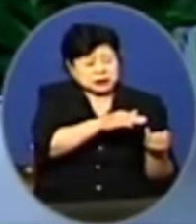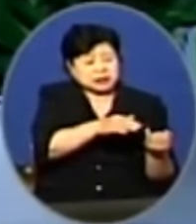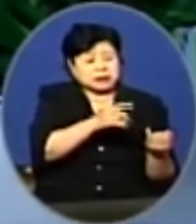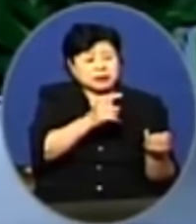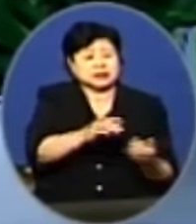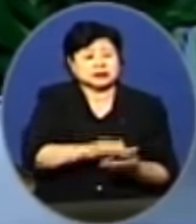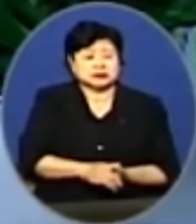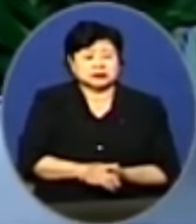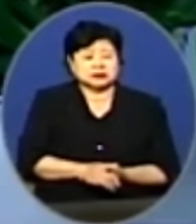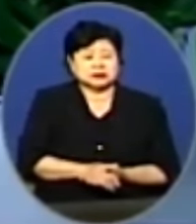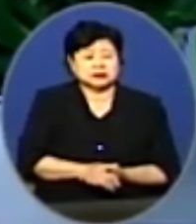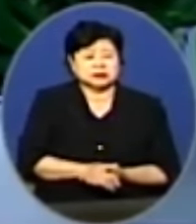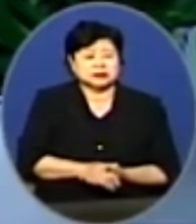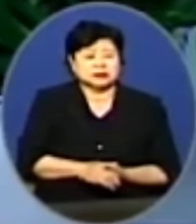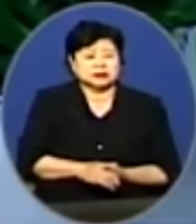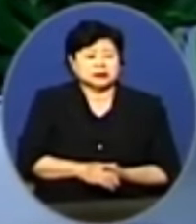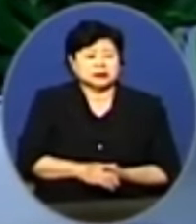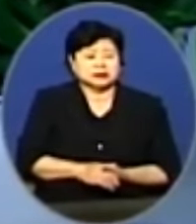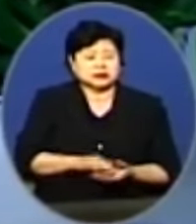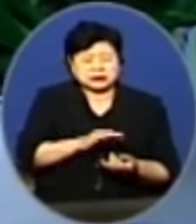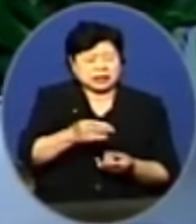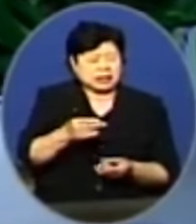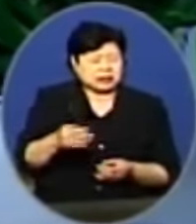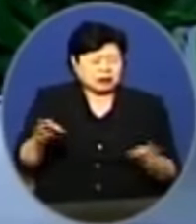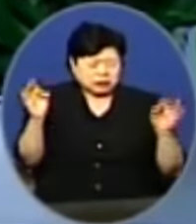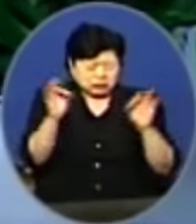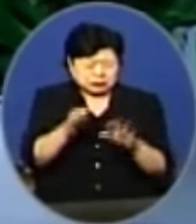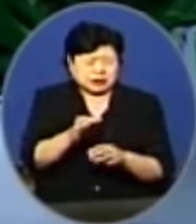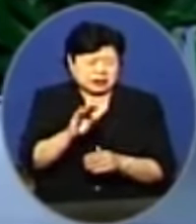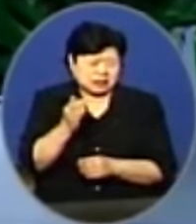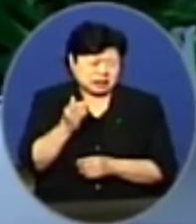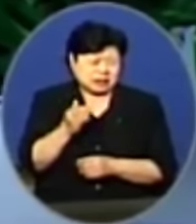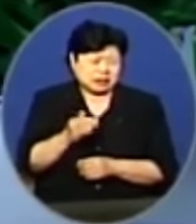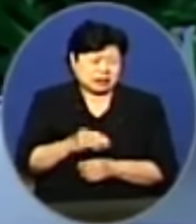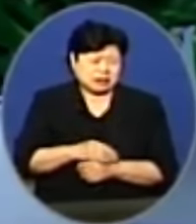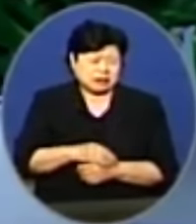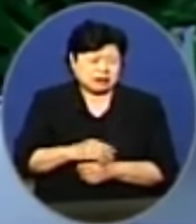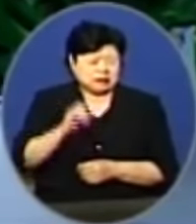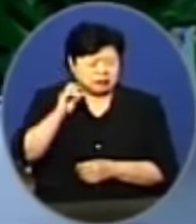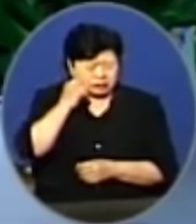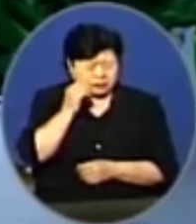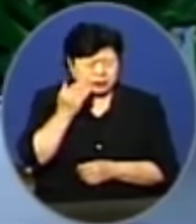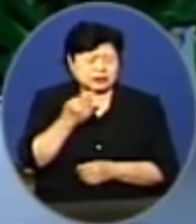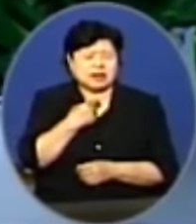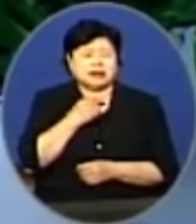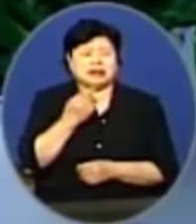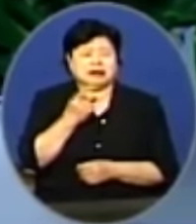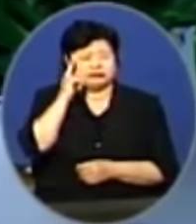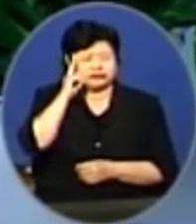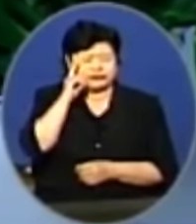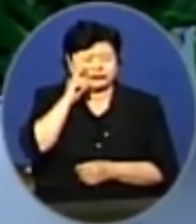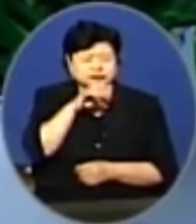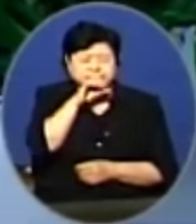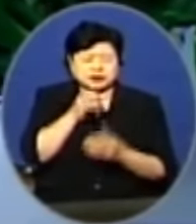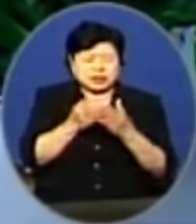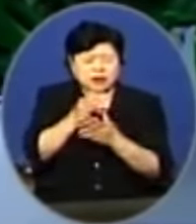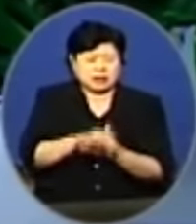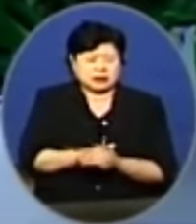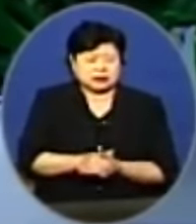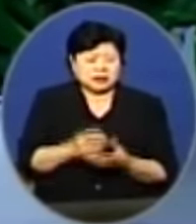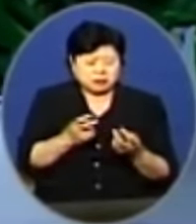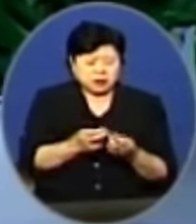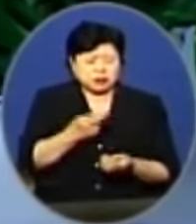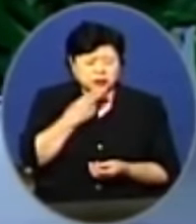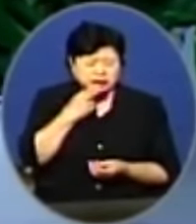하면 나처럼 되어보면 사랑이 어디 있는지 찾기가 힘들다고. 그렇게 나중에는 짜증이 나고 불평이 나고 어찌할